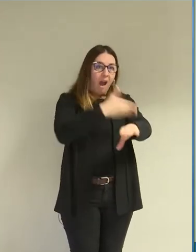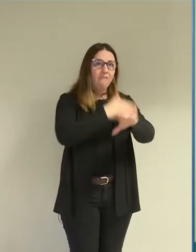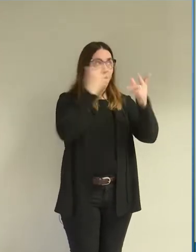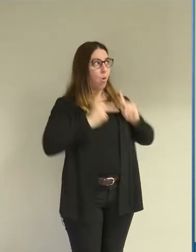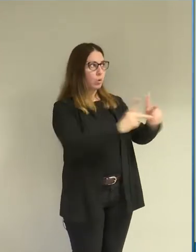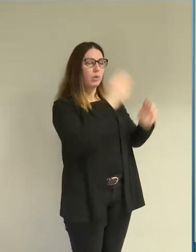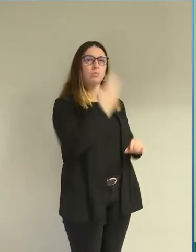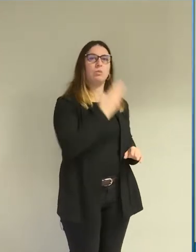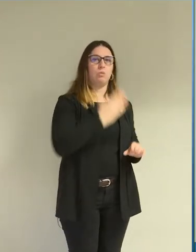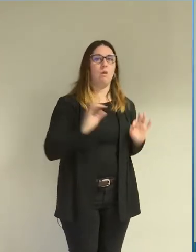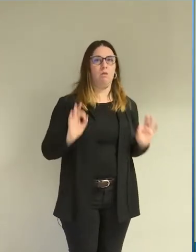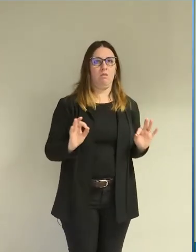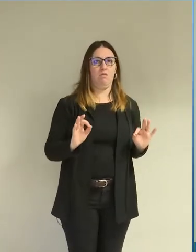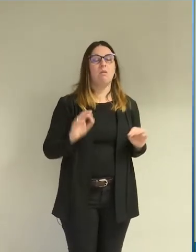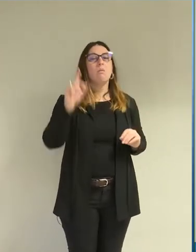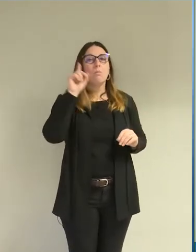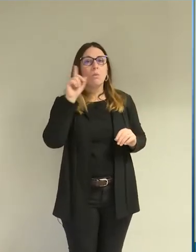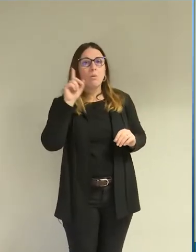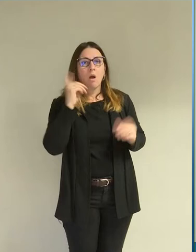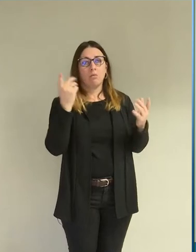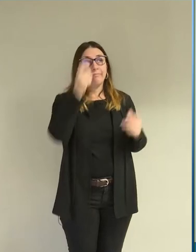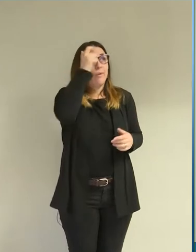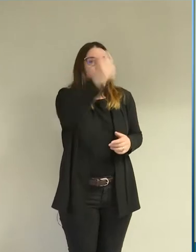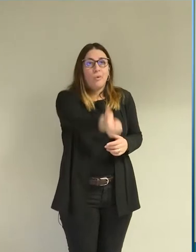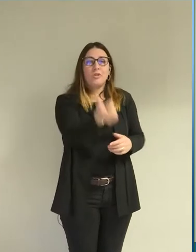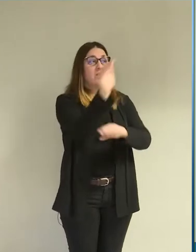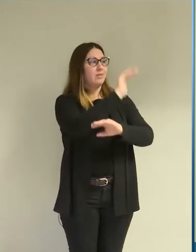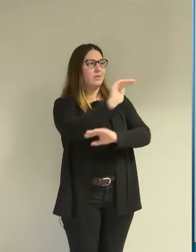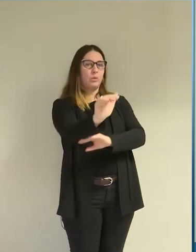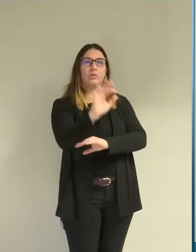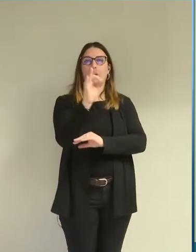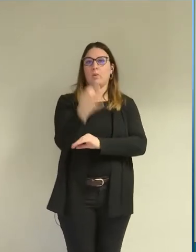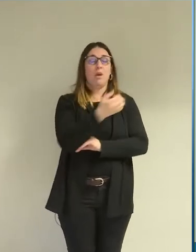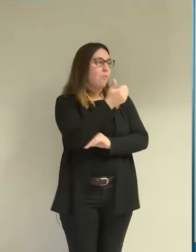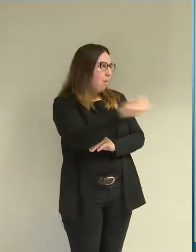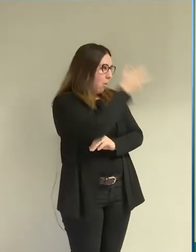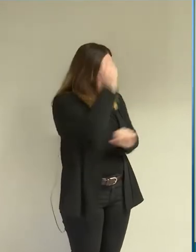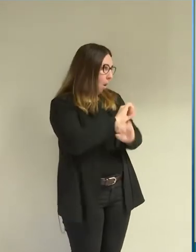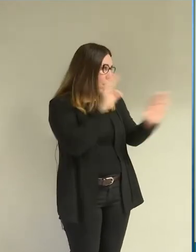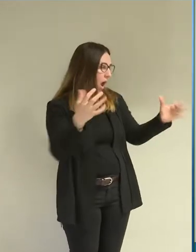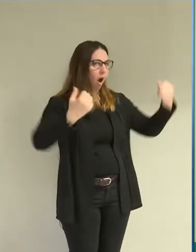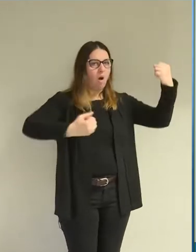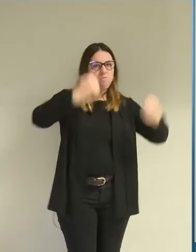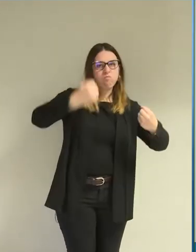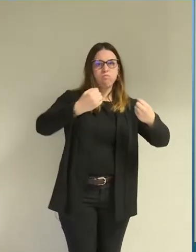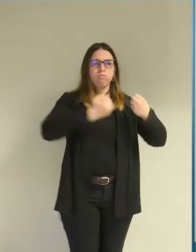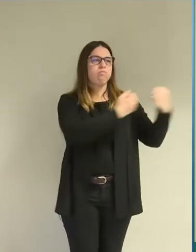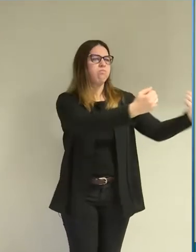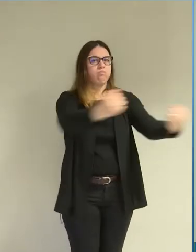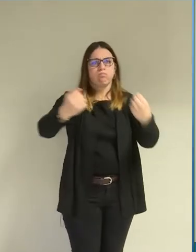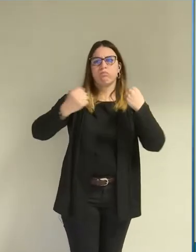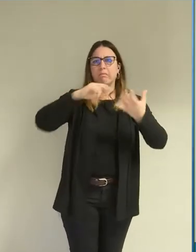ceci entre autres pour des raisons évidentes de sécurité que vous comprendrez avec les engins technique qui circulent quotidiennement